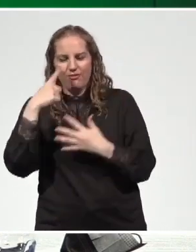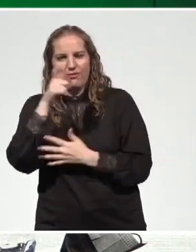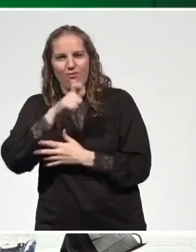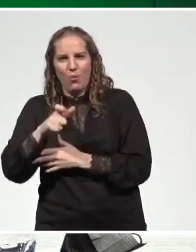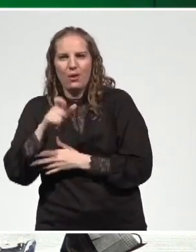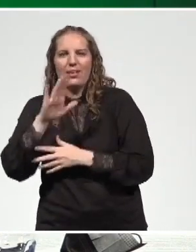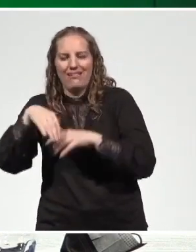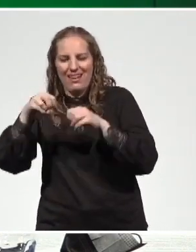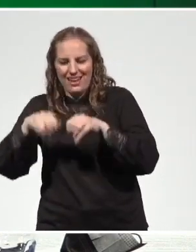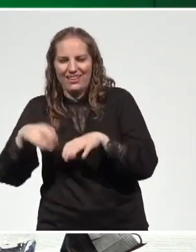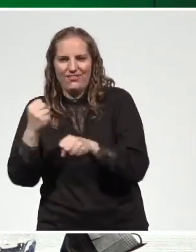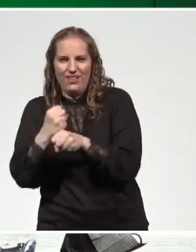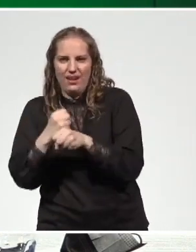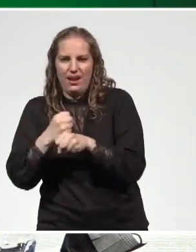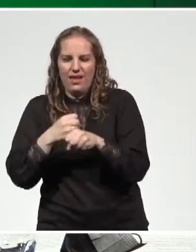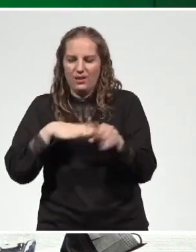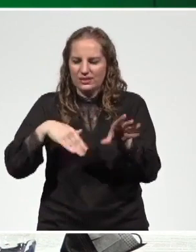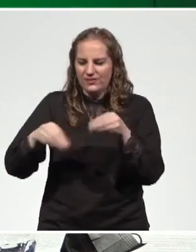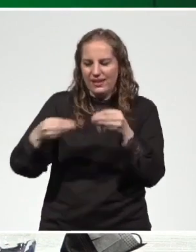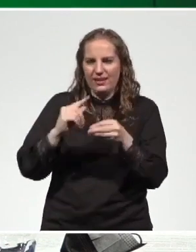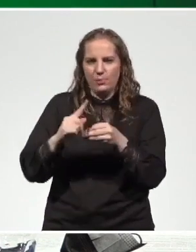og gerir fólki kleift að vinna lengur.